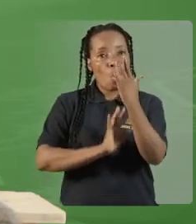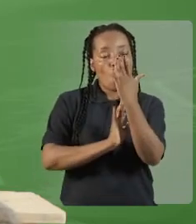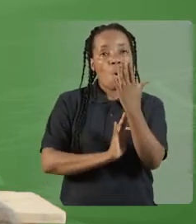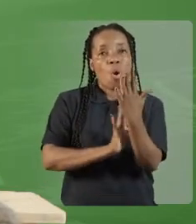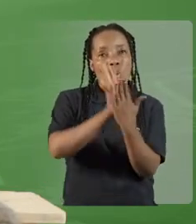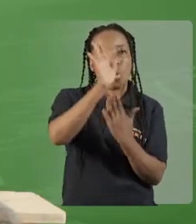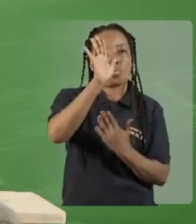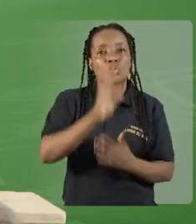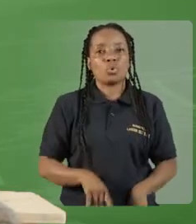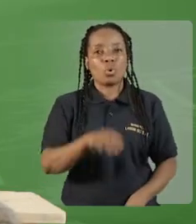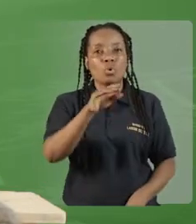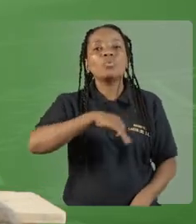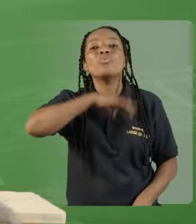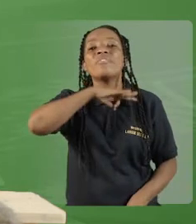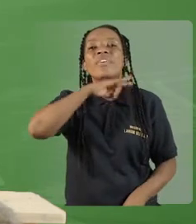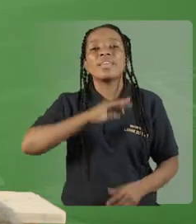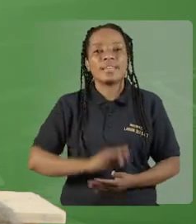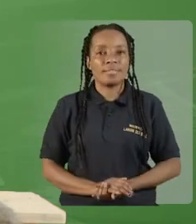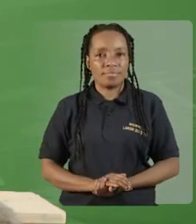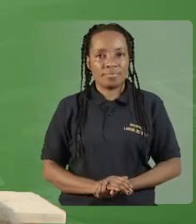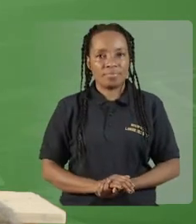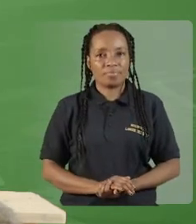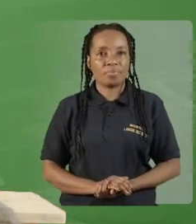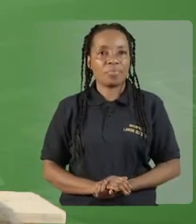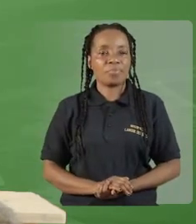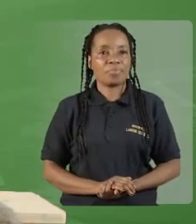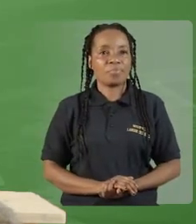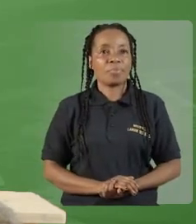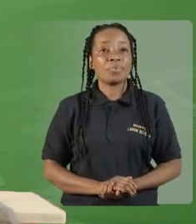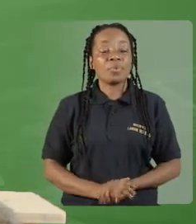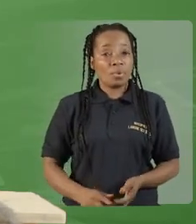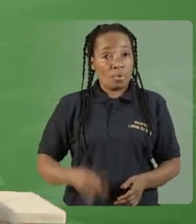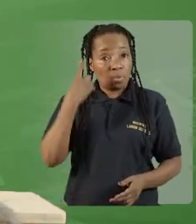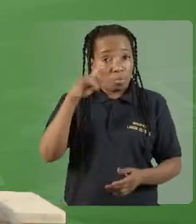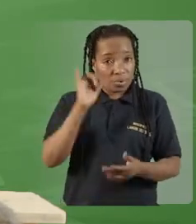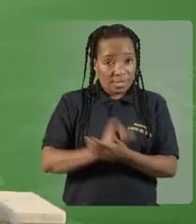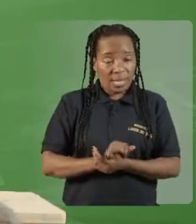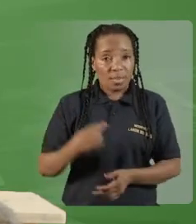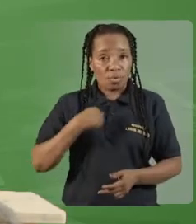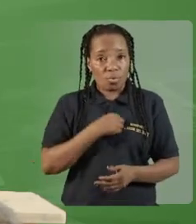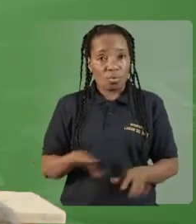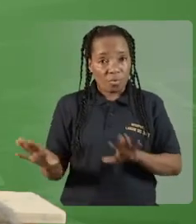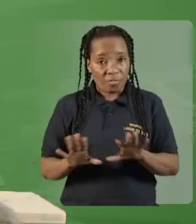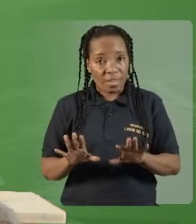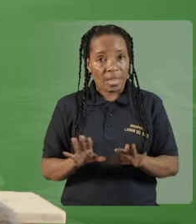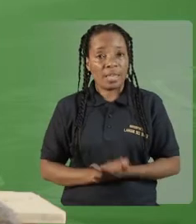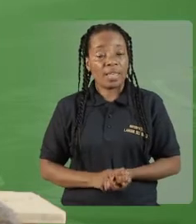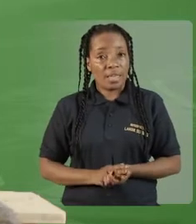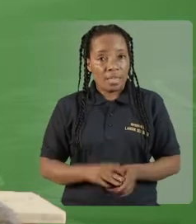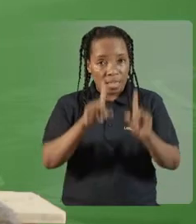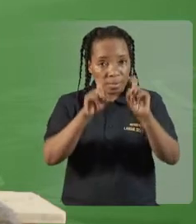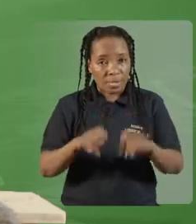combustion du fer. Pour cela, nous allons faire une expérience suivie d'une observation.